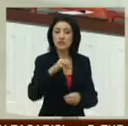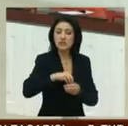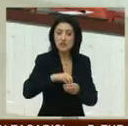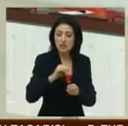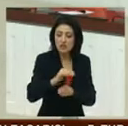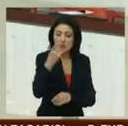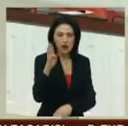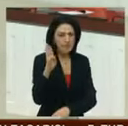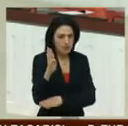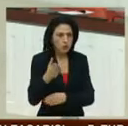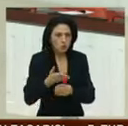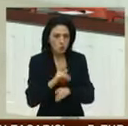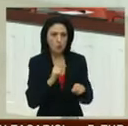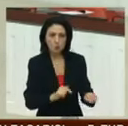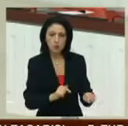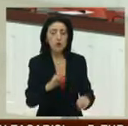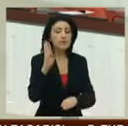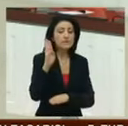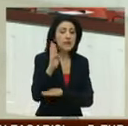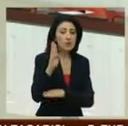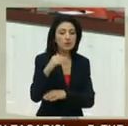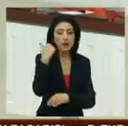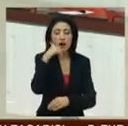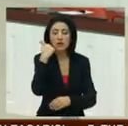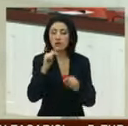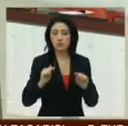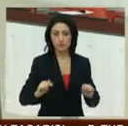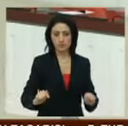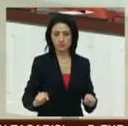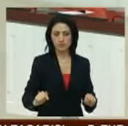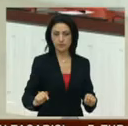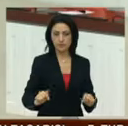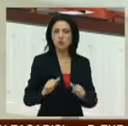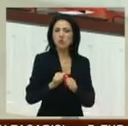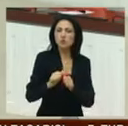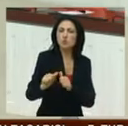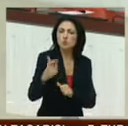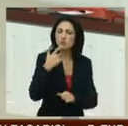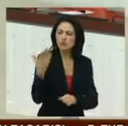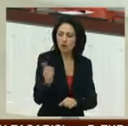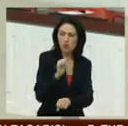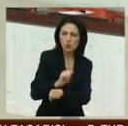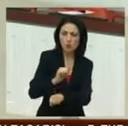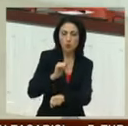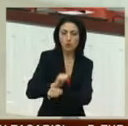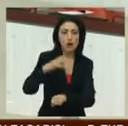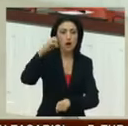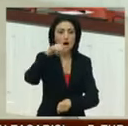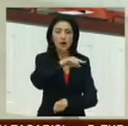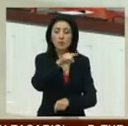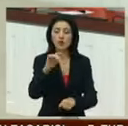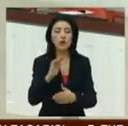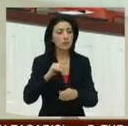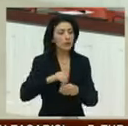bir demokrasi mi, demokrasinin illüzyonu mu? Uzun tutukluluk sürelerine AKP'li